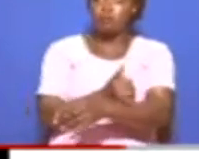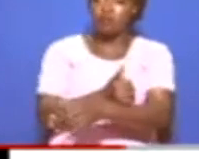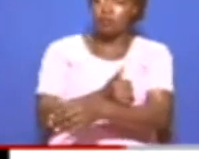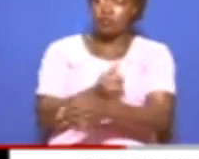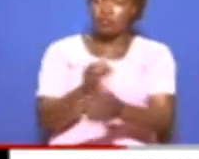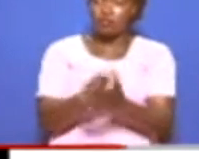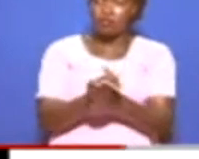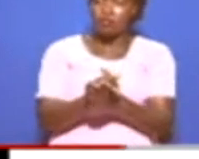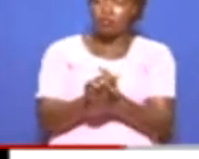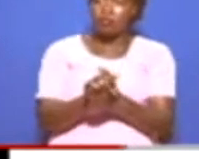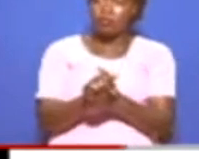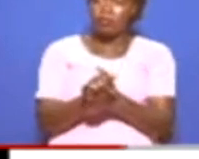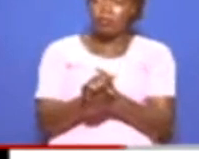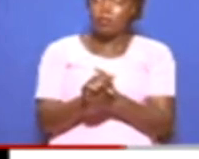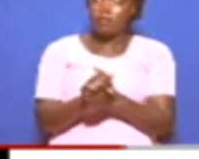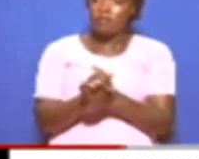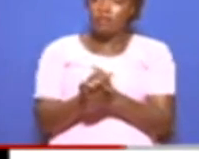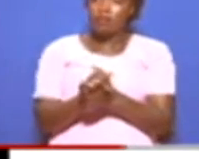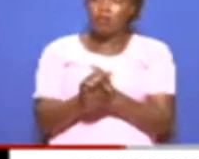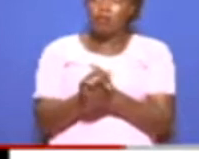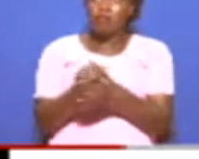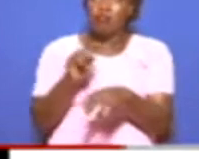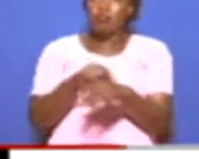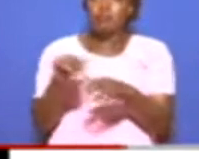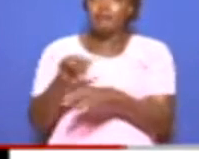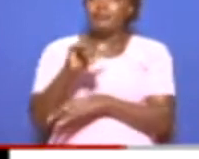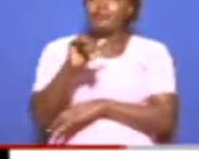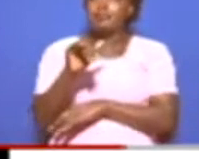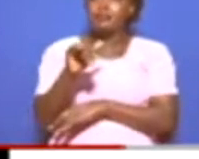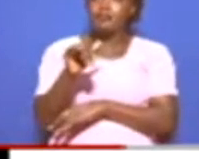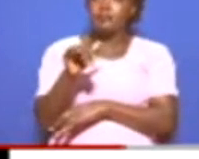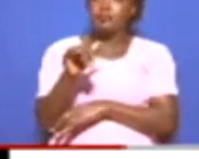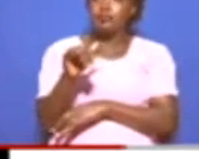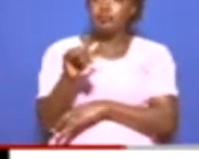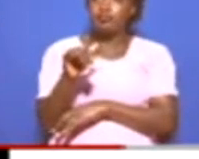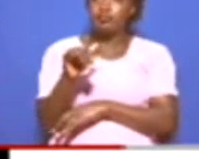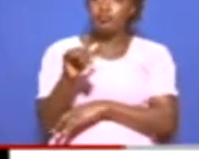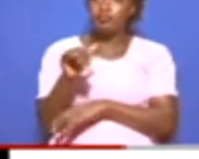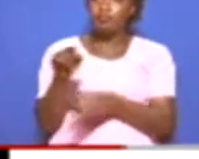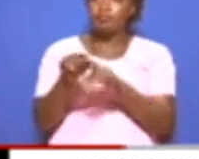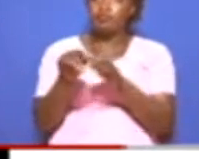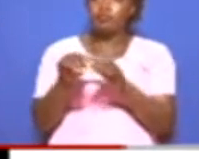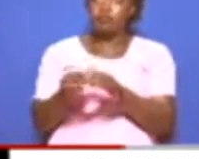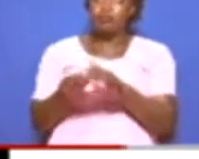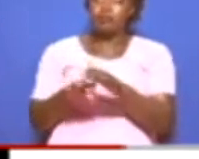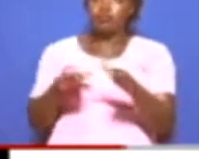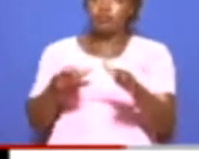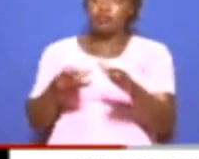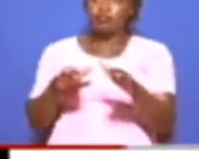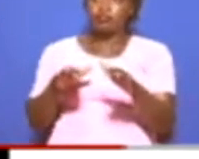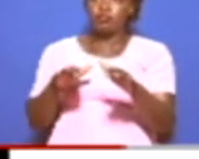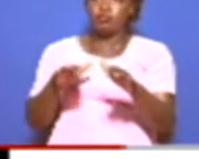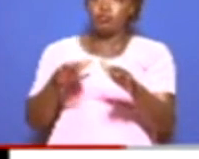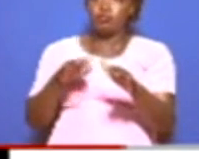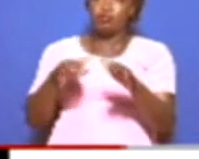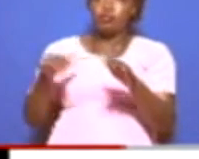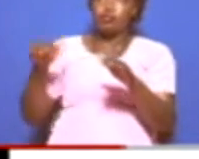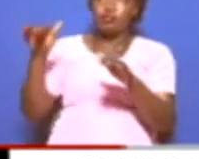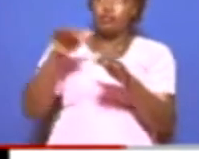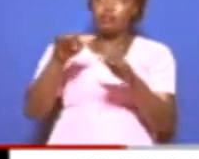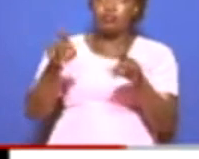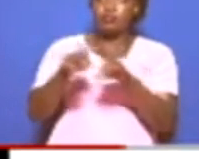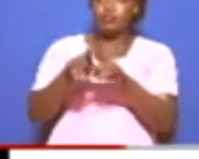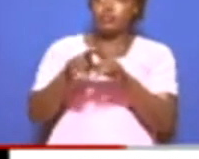ndege aina hiyo ya drone inapopaa ni kama traffic ambayo inakuwa angani, kama ndege kubwa